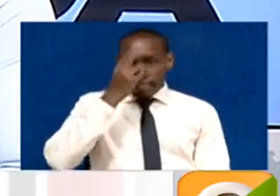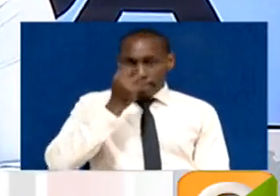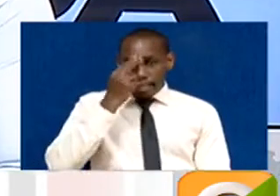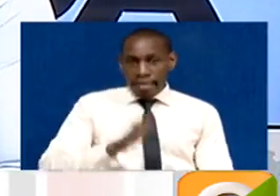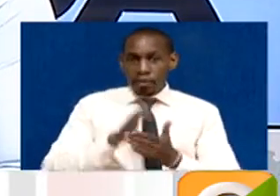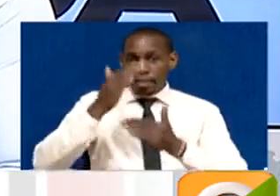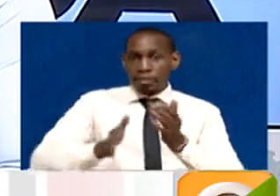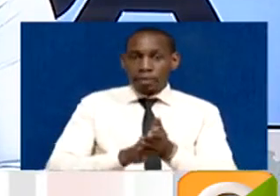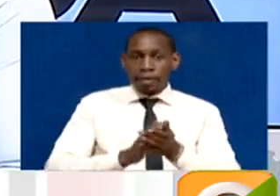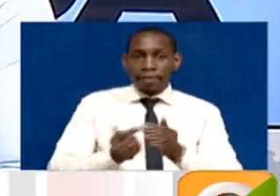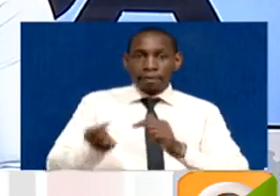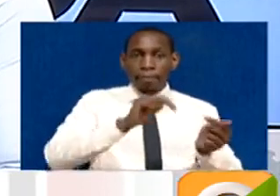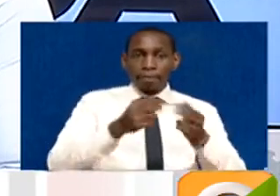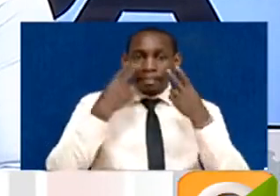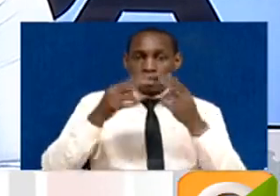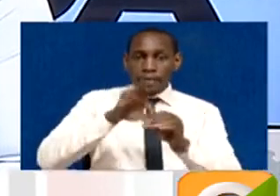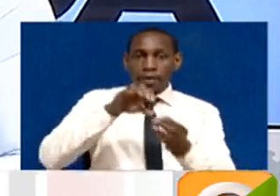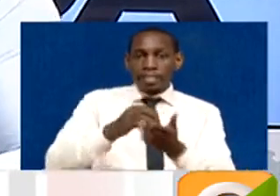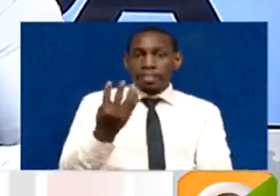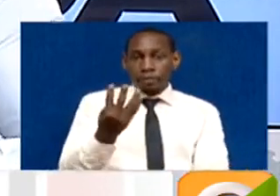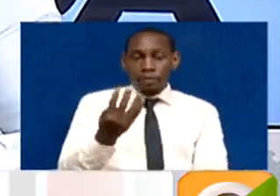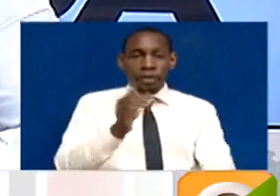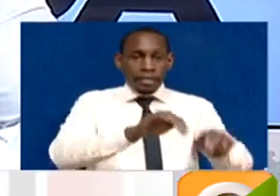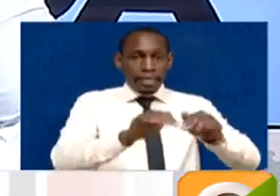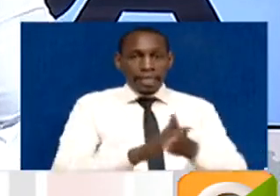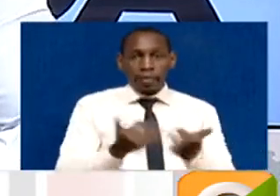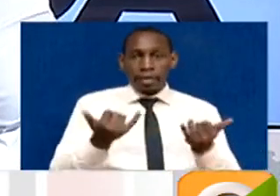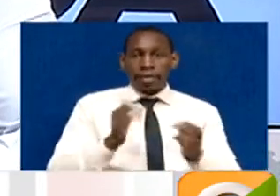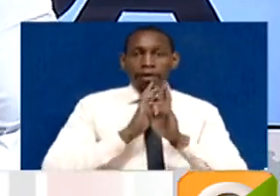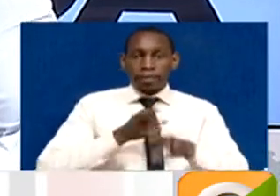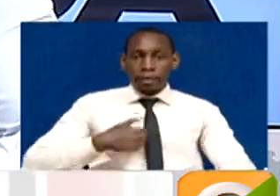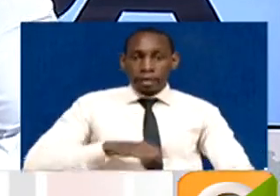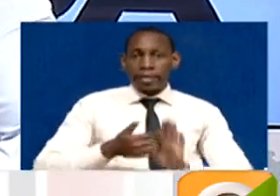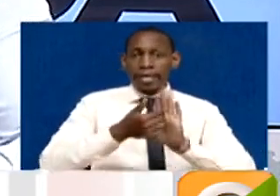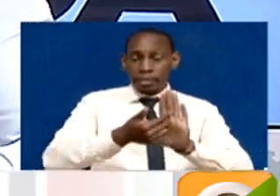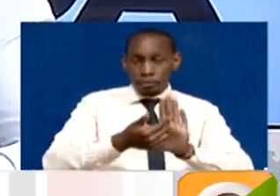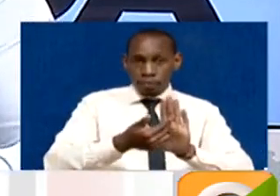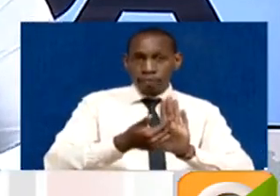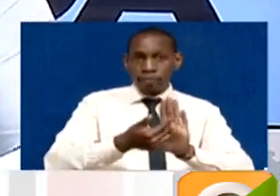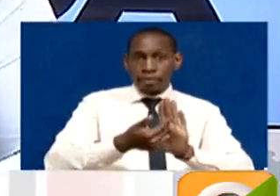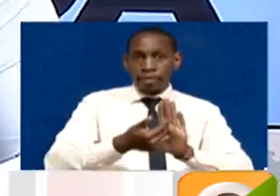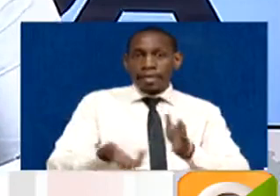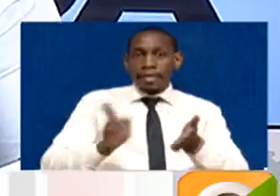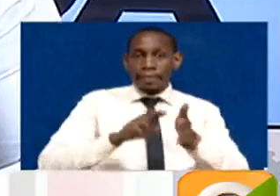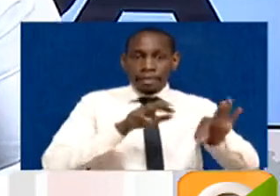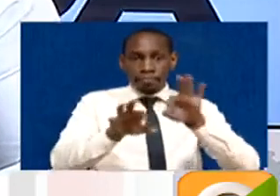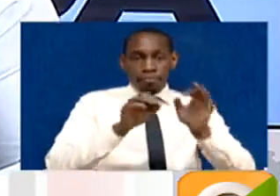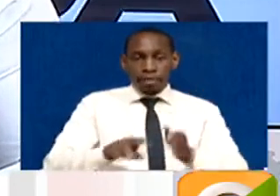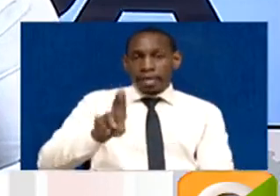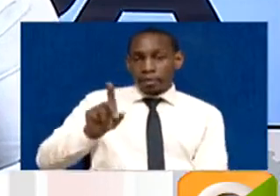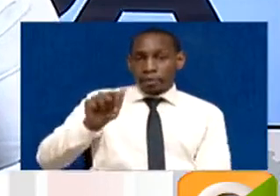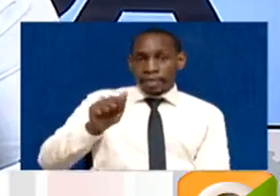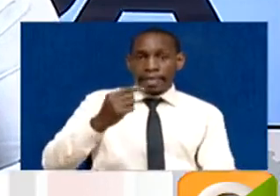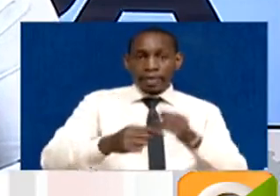ya vurugu kushuhudiwa kwenye vituo vinne vya kupigia kura. Na kama anavyotuarifu sasa Maria Nyambura, marudio ya mchujo wa chama cha